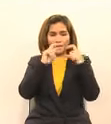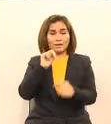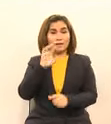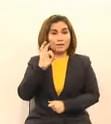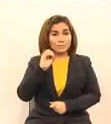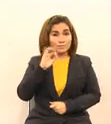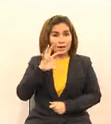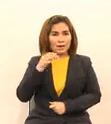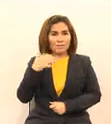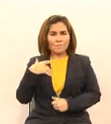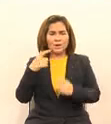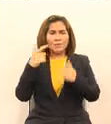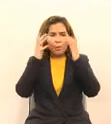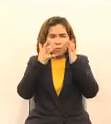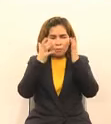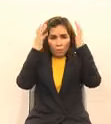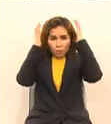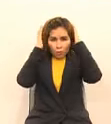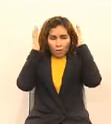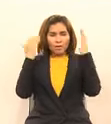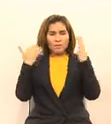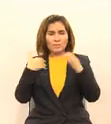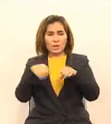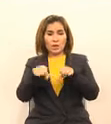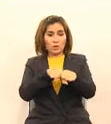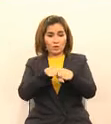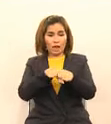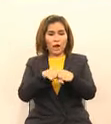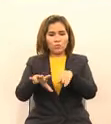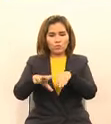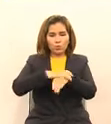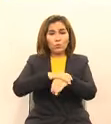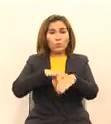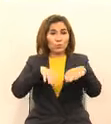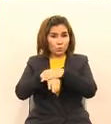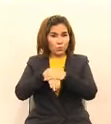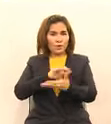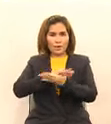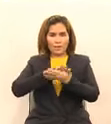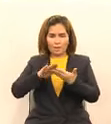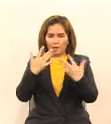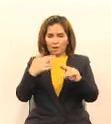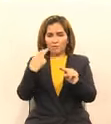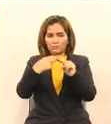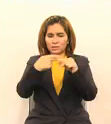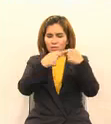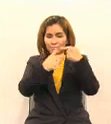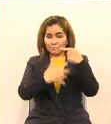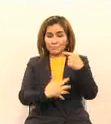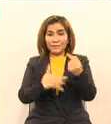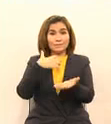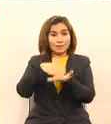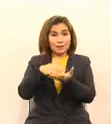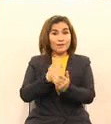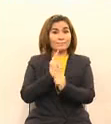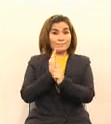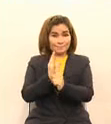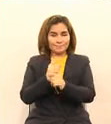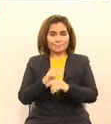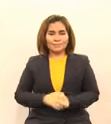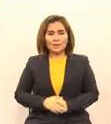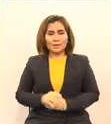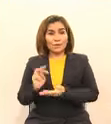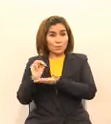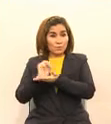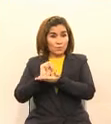ะครับมีหมวกคลุมผมและมีถุงคลุมรองเท้าเรียบร้อยแล้วนะครับตามรายชื่อที่กล่าวไปข้างต้นส่วนที่ได้ไปจากมูลนิธิแ